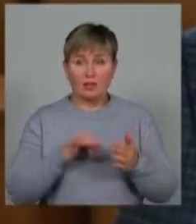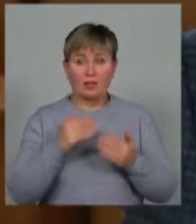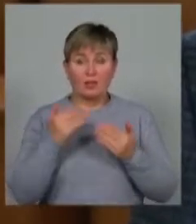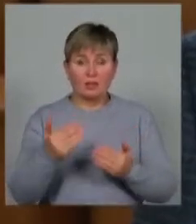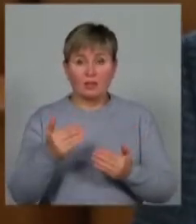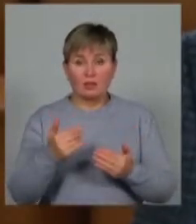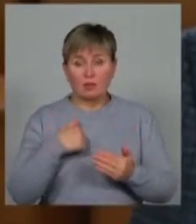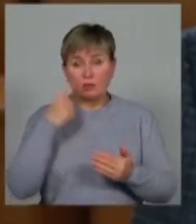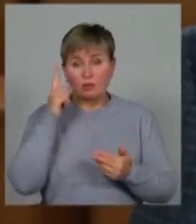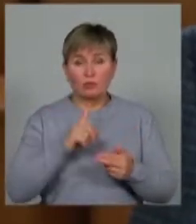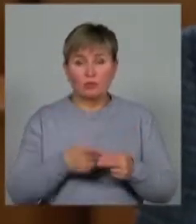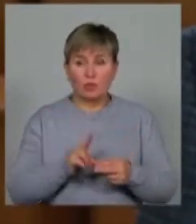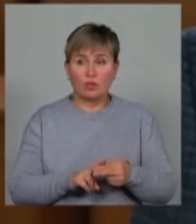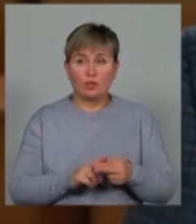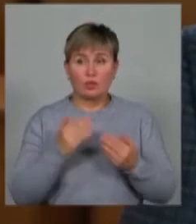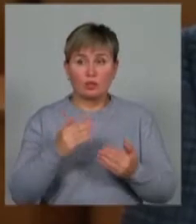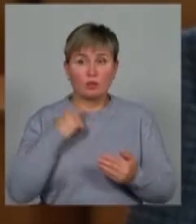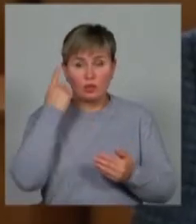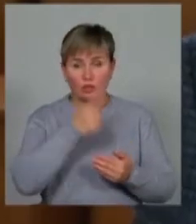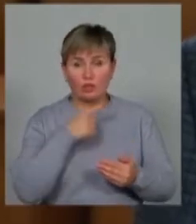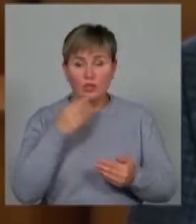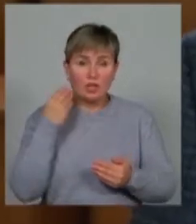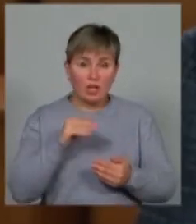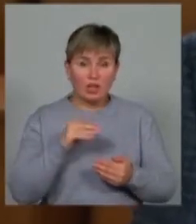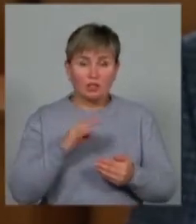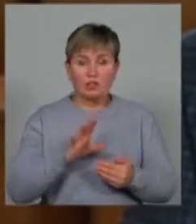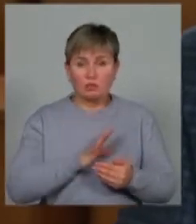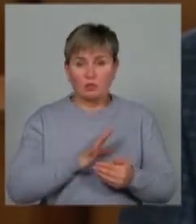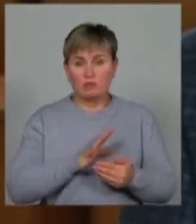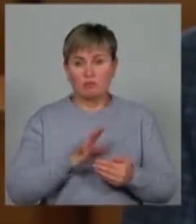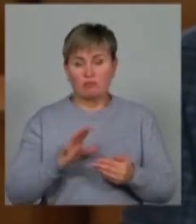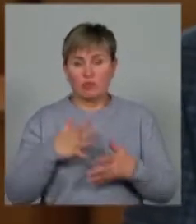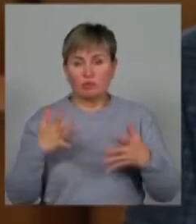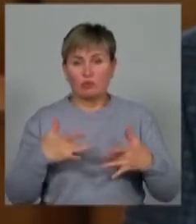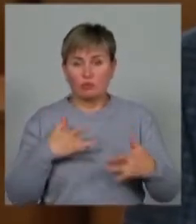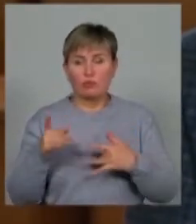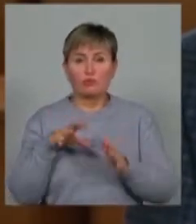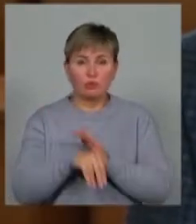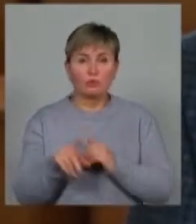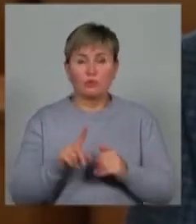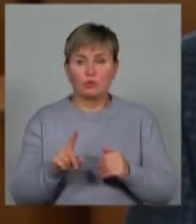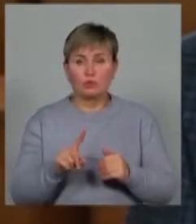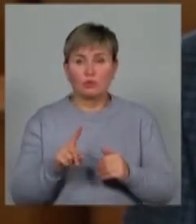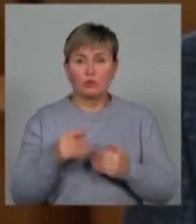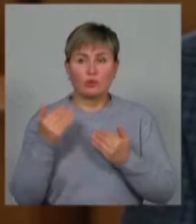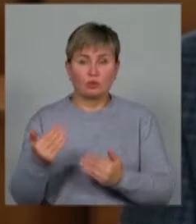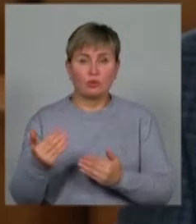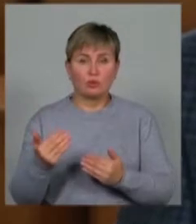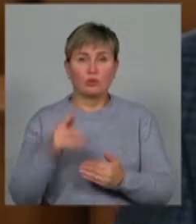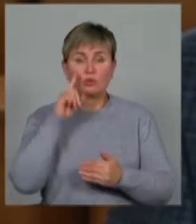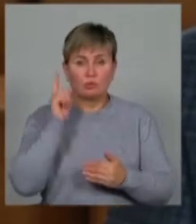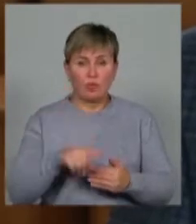я считаю, что здесь его личные качества сыграли большую роль в том, что он, как говорится,